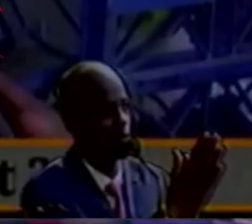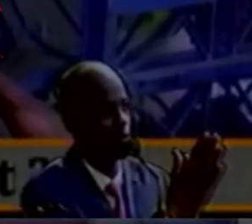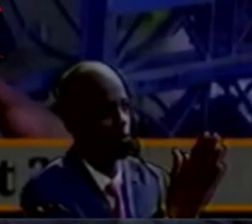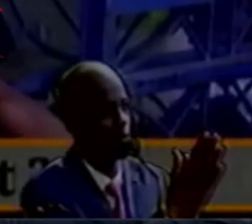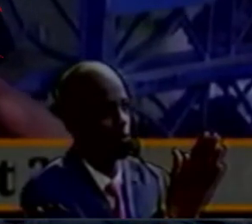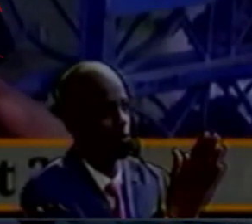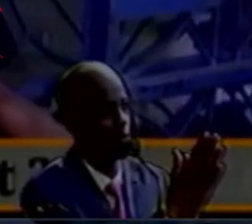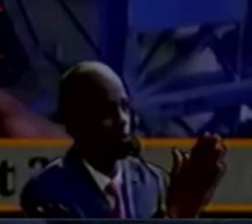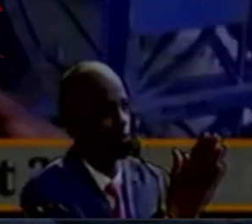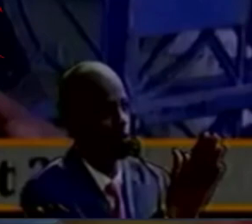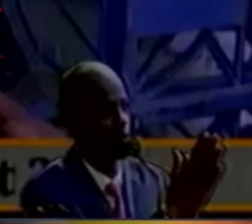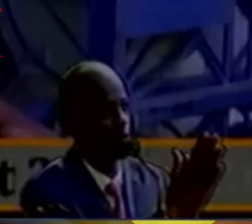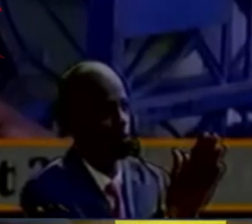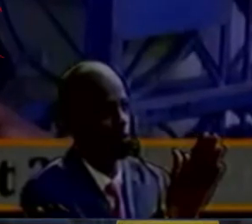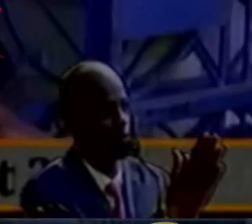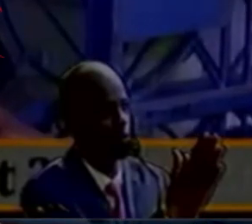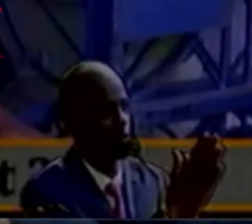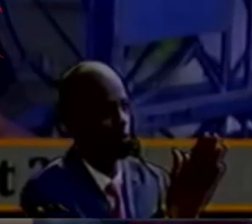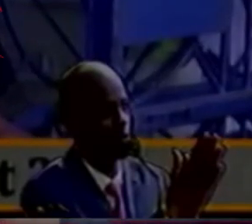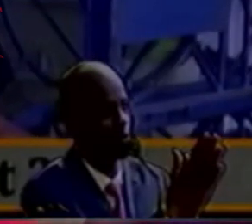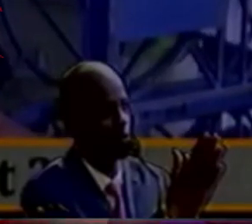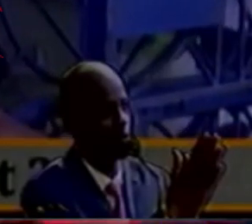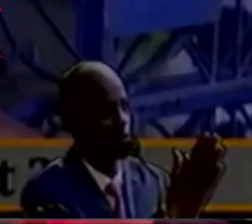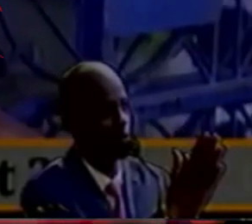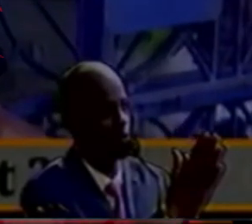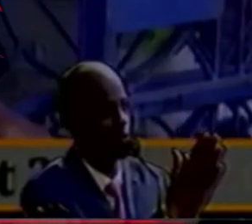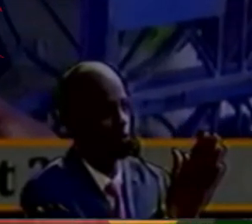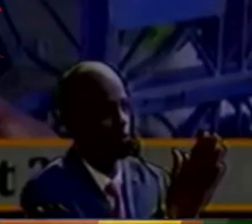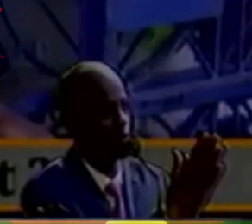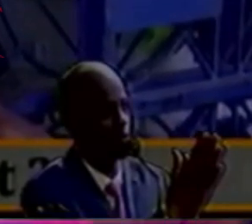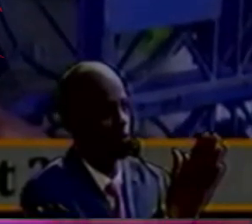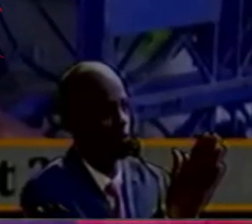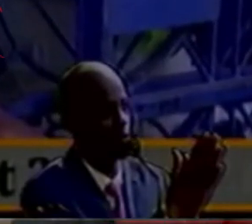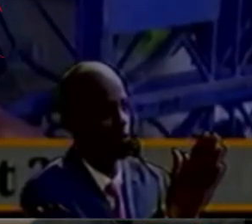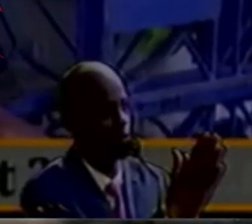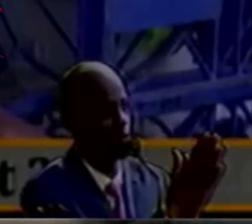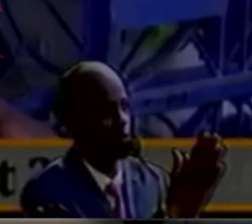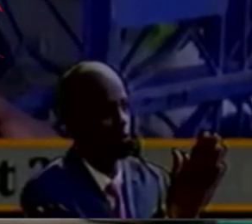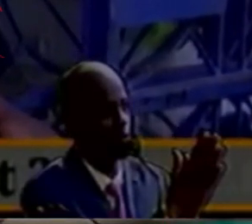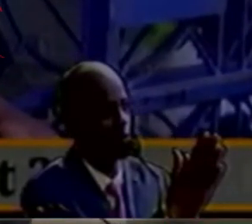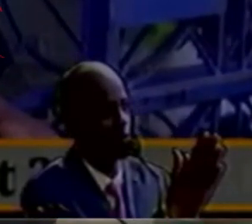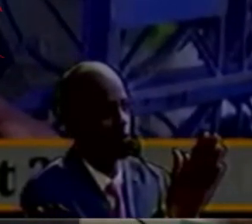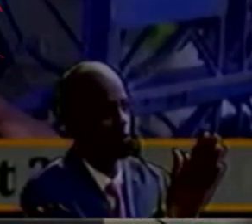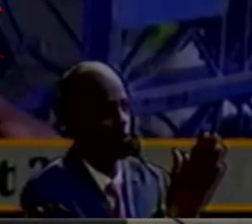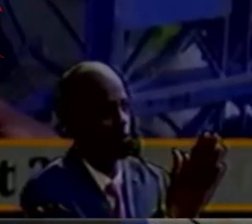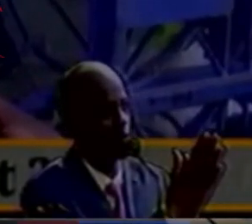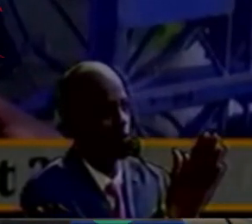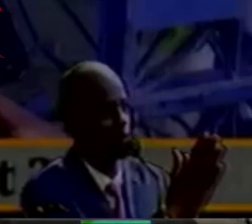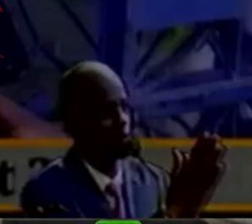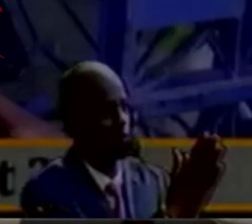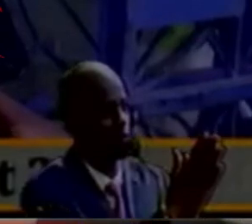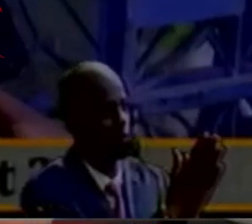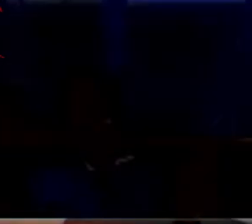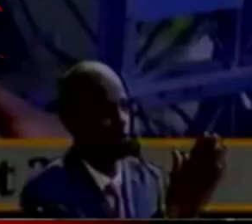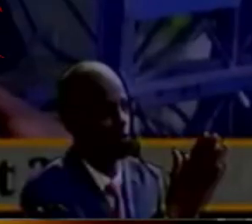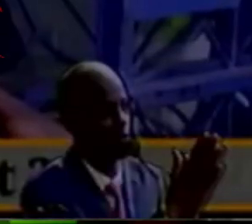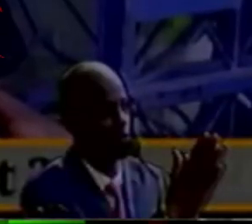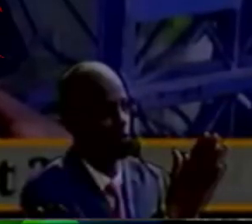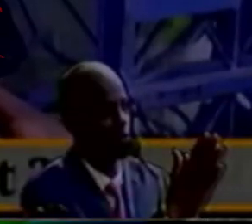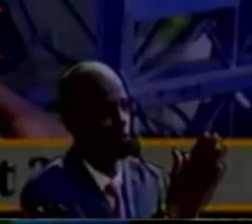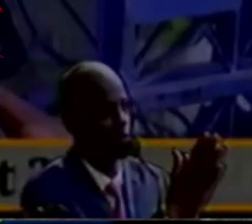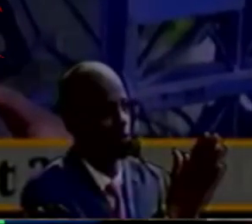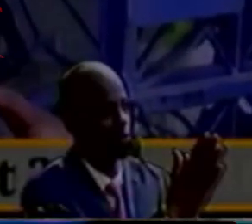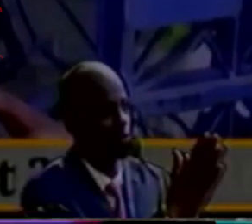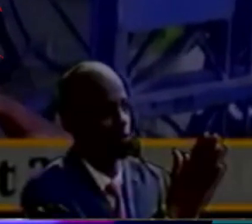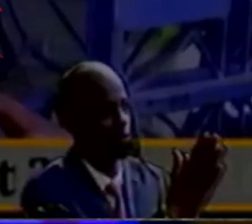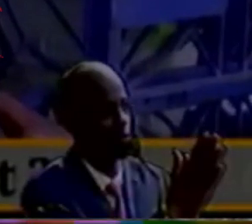6h. Il y a 5 timons. Non, pour qu'on finisse l'école, on est mon seul capoué, il n'y a pas de Ma bata avec eux. Tout le bagaille est tout. Il y a des gens